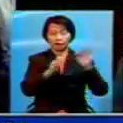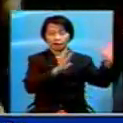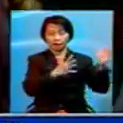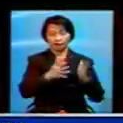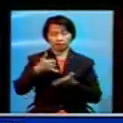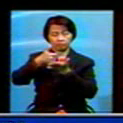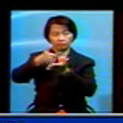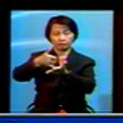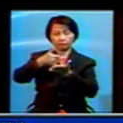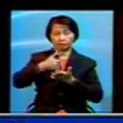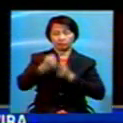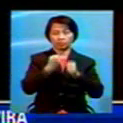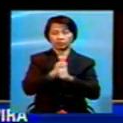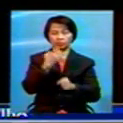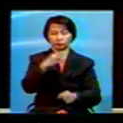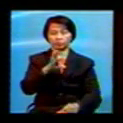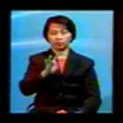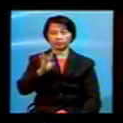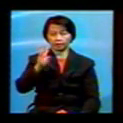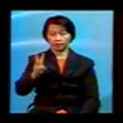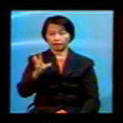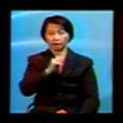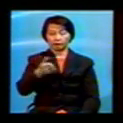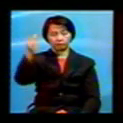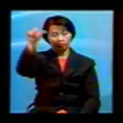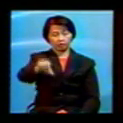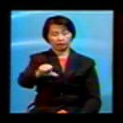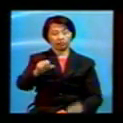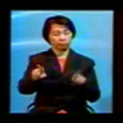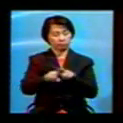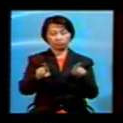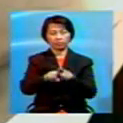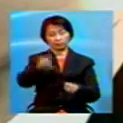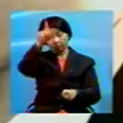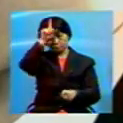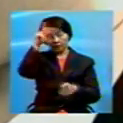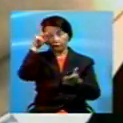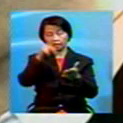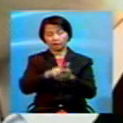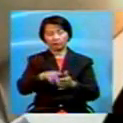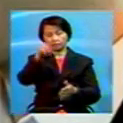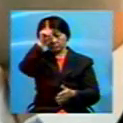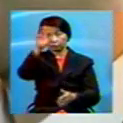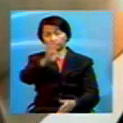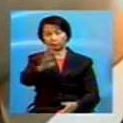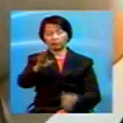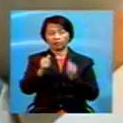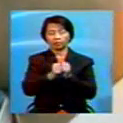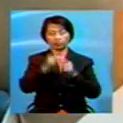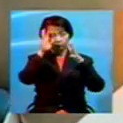menjulang piala dunia adalah pada tahun 1986 dengan menewaskan lawan sama yang ketika itu dikenali sebagai Jerman